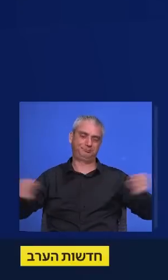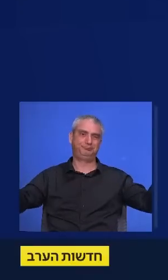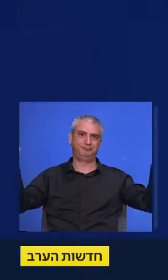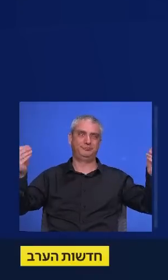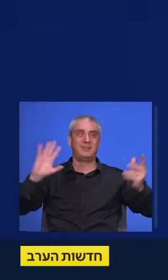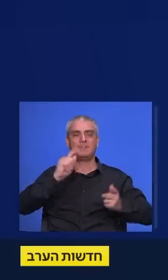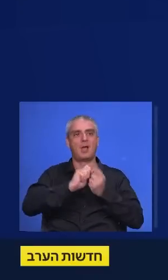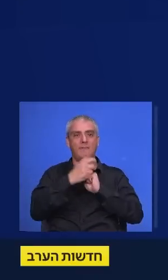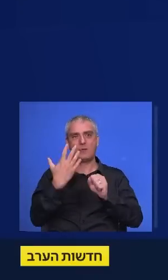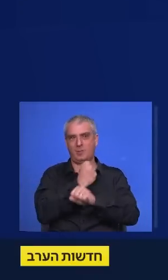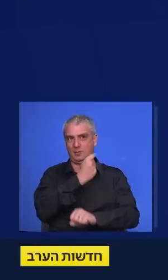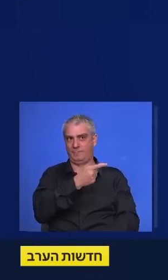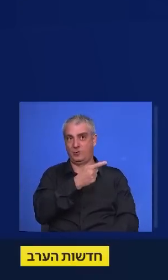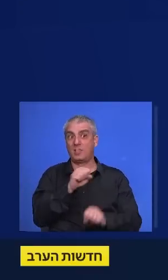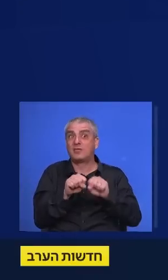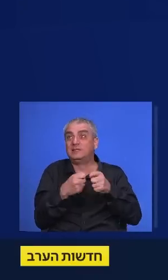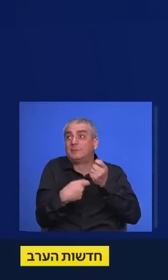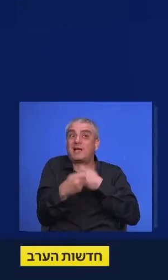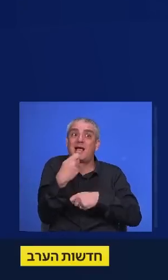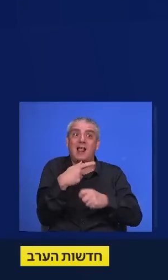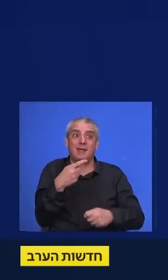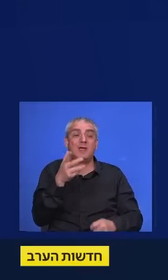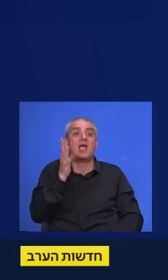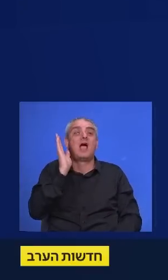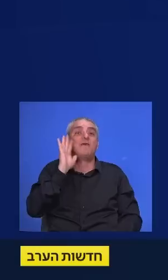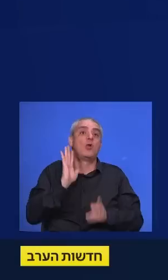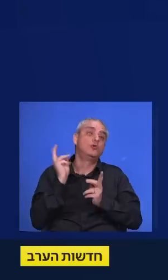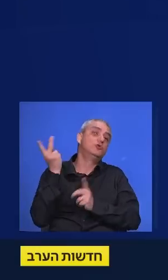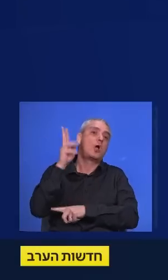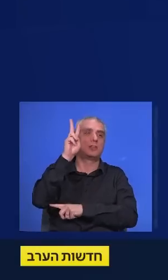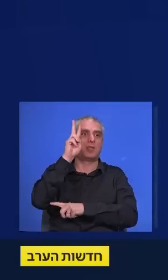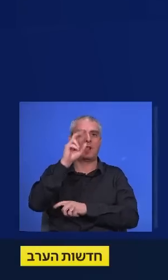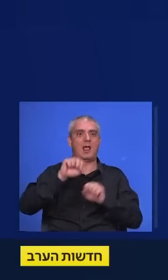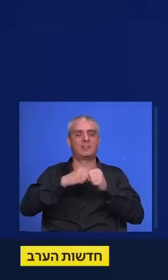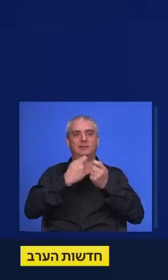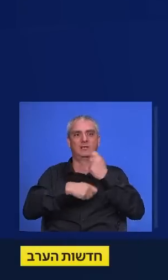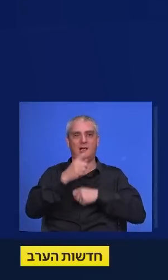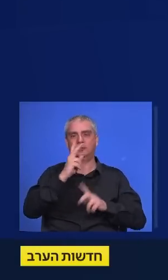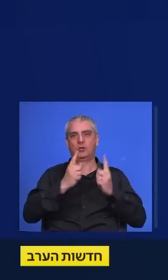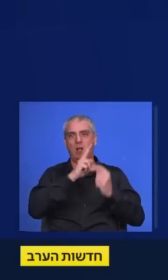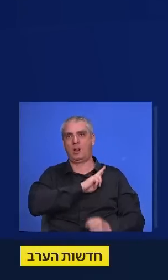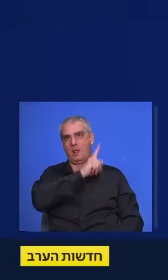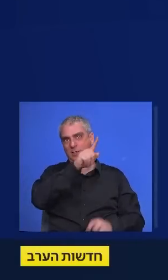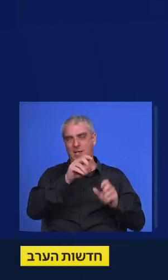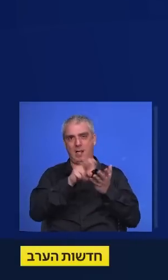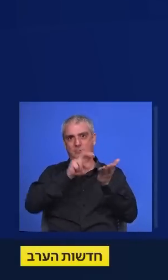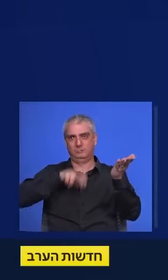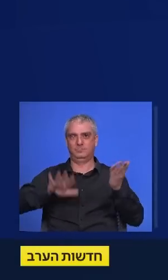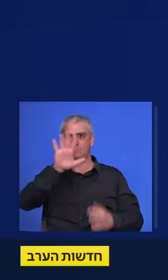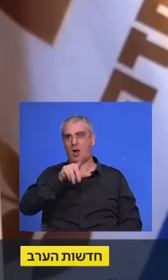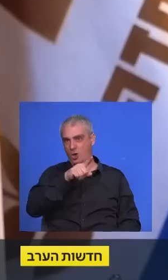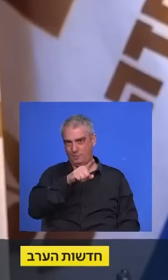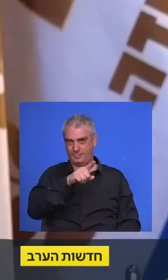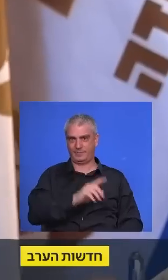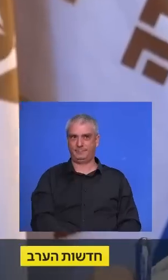אם הרפורמה תעבור. הנזקים הכלכליים יעפילו על הנזק הכלכלי שגרם הברקזיט